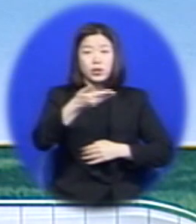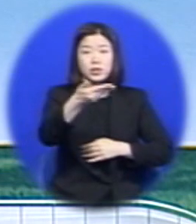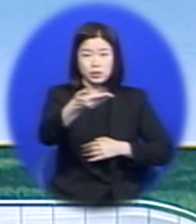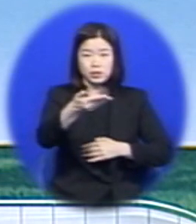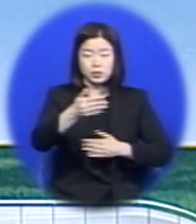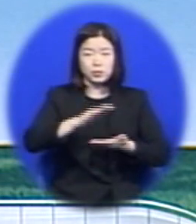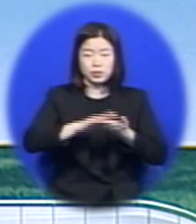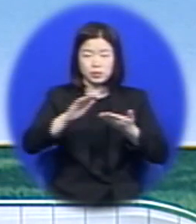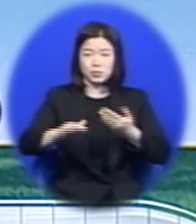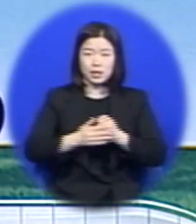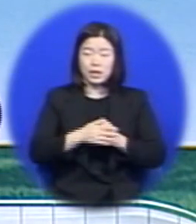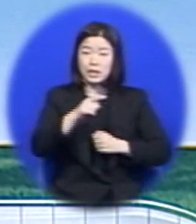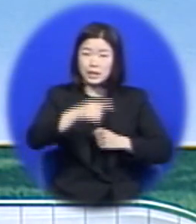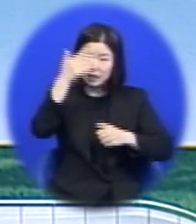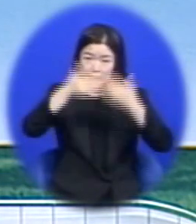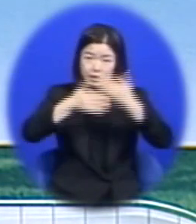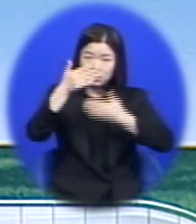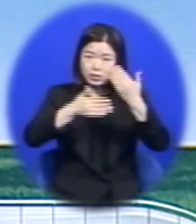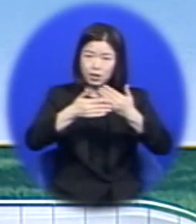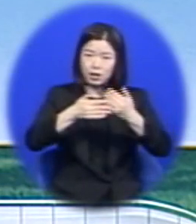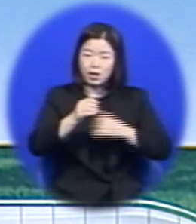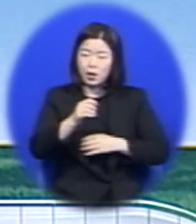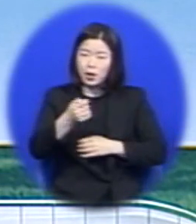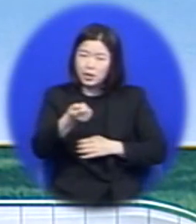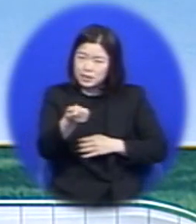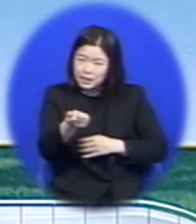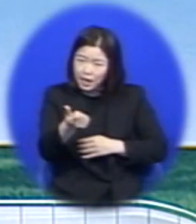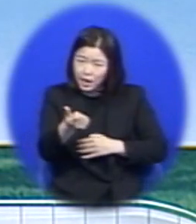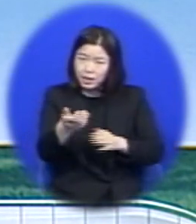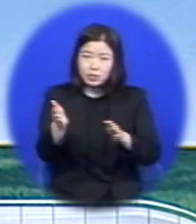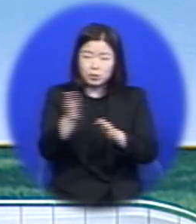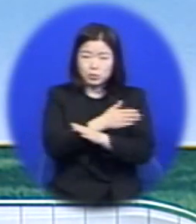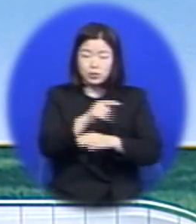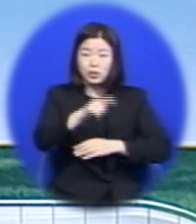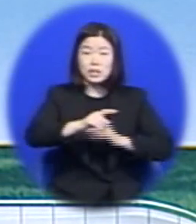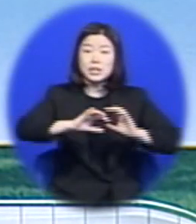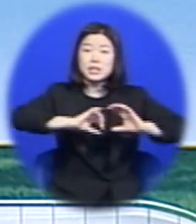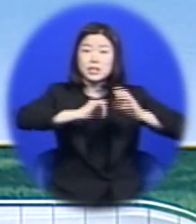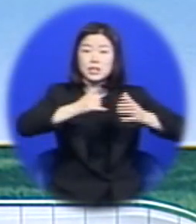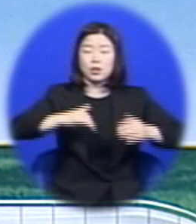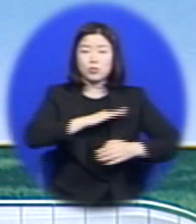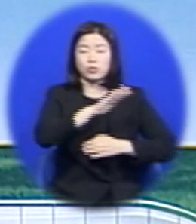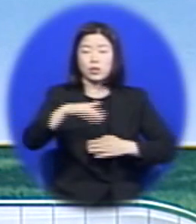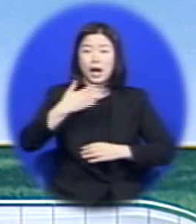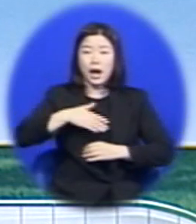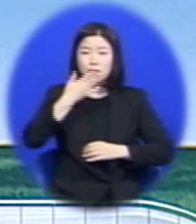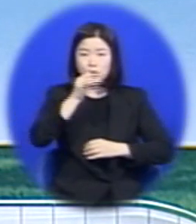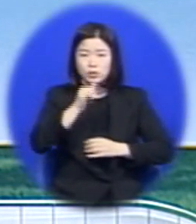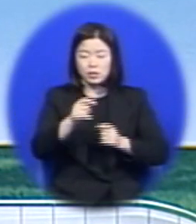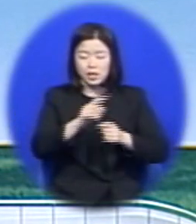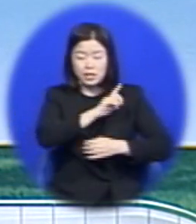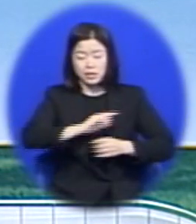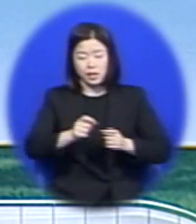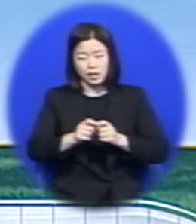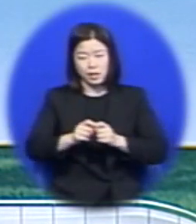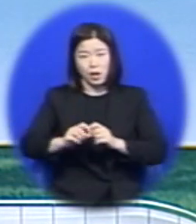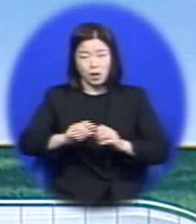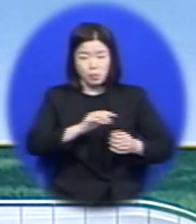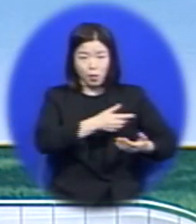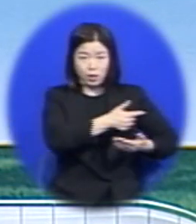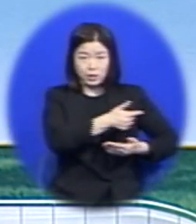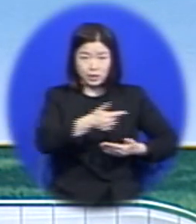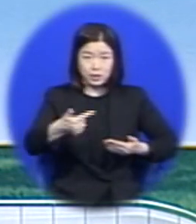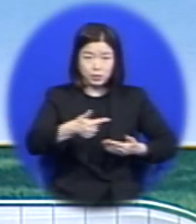합니다. 이 영상은 아주 작은 것부터 이 세상에서 우리가 알 수 있는 가장 큰 것까지를 이렇게